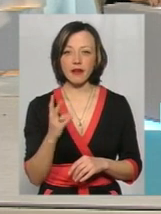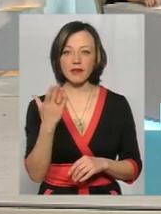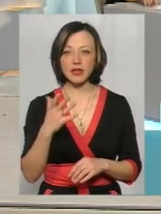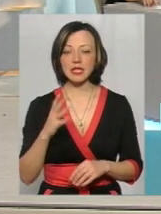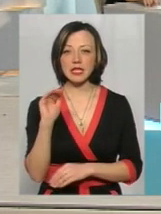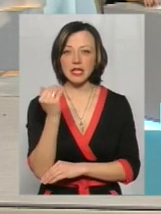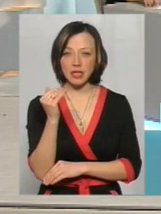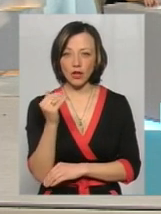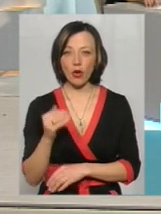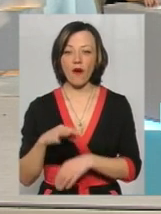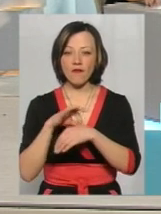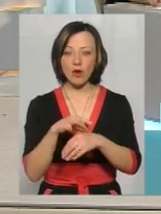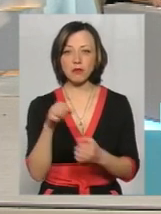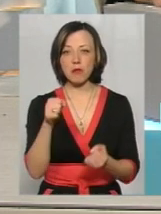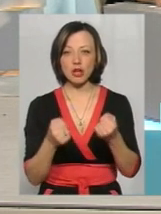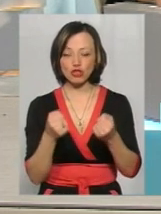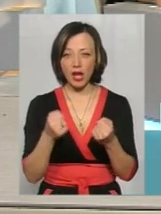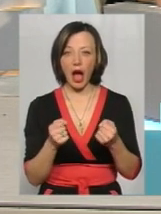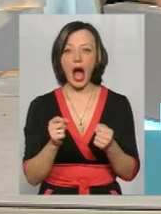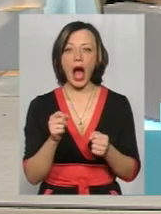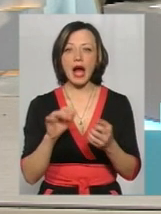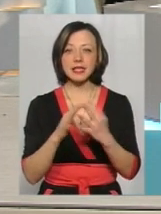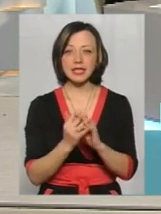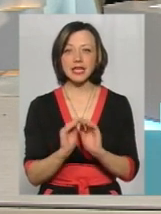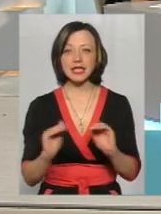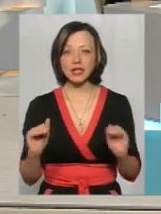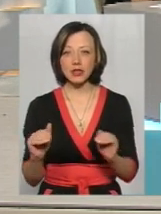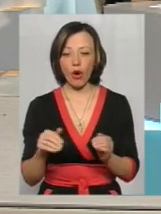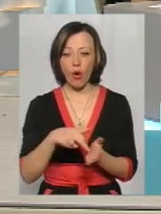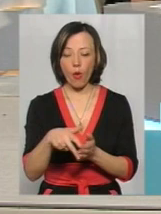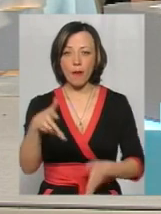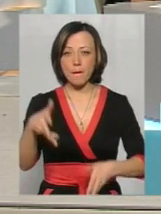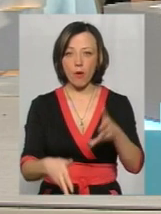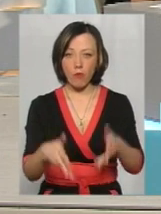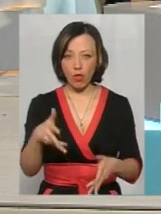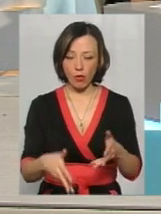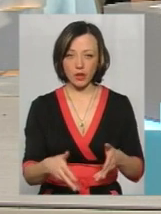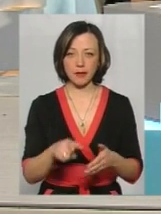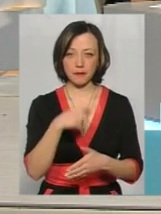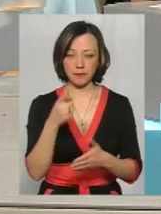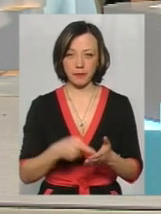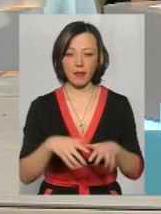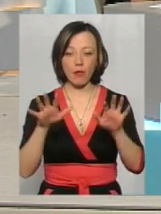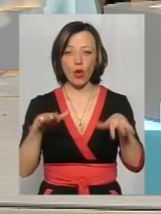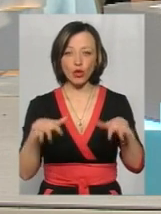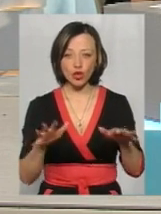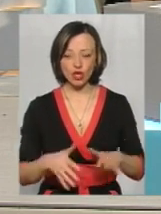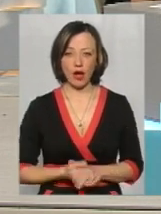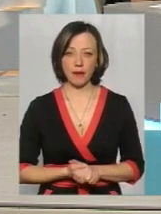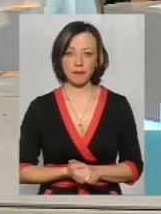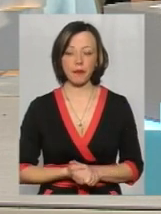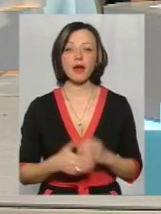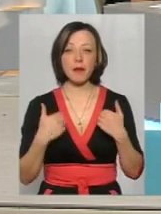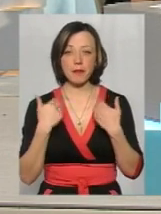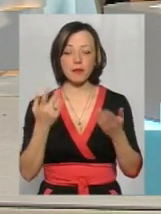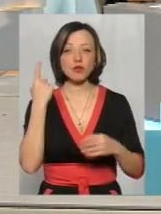возить машиною, а сільські діти ходять пішки по болотах. Дякуємо за ваше питання. Ми почули